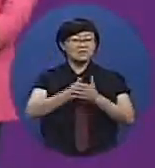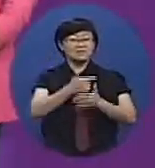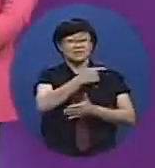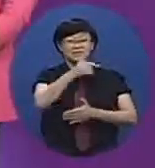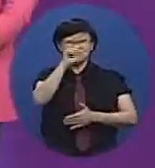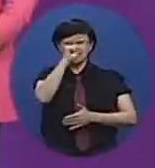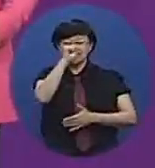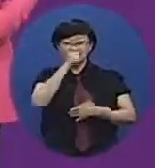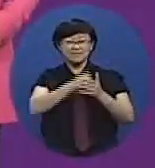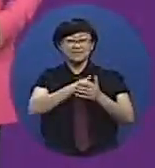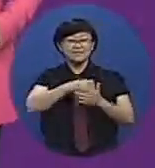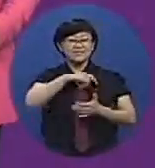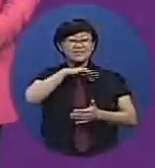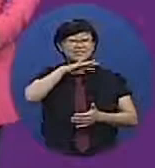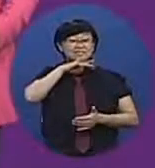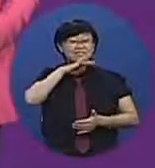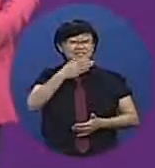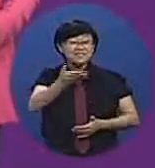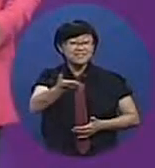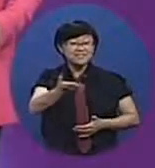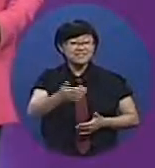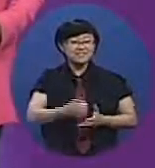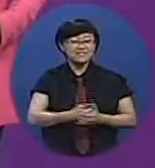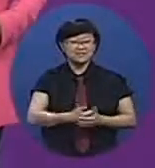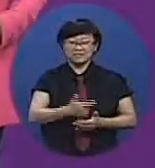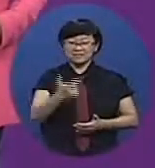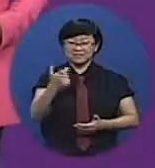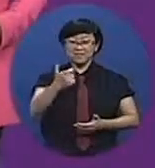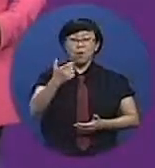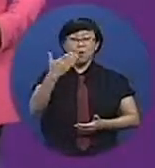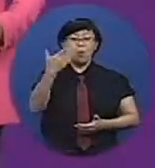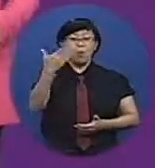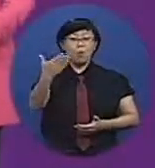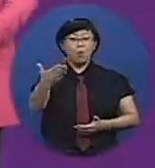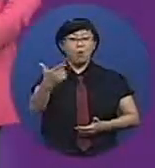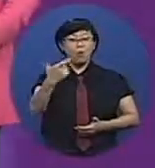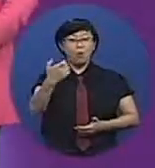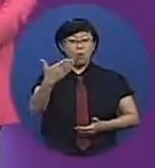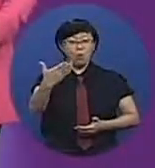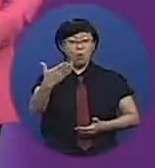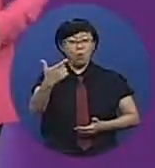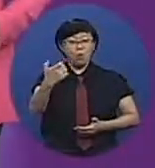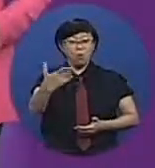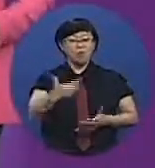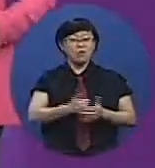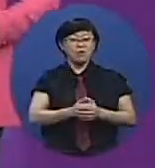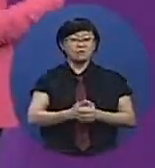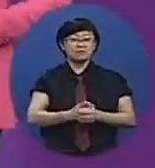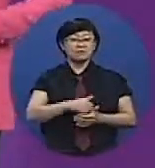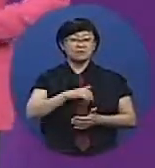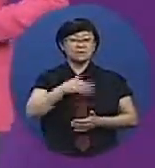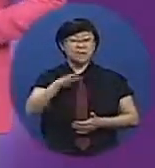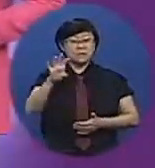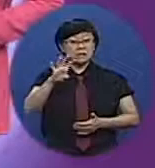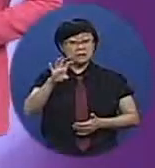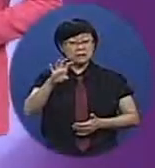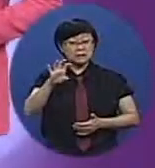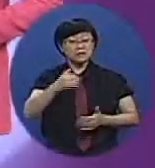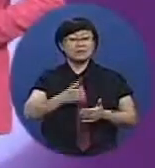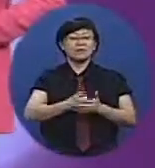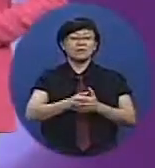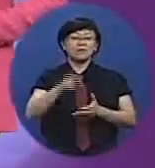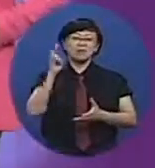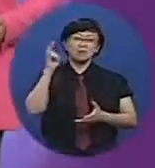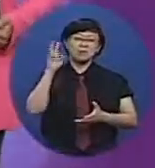너무 좋으신데 몇 학년이십니까? 6학년 9반입니다. 6학년 9반이요? 네. 아유, 전 4학년인 줄